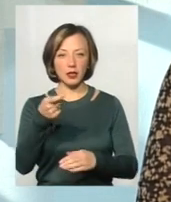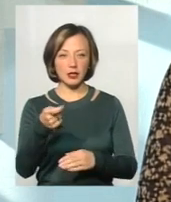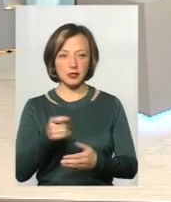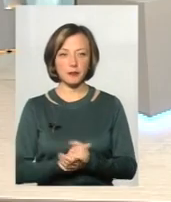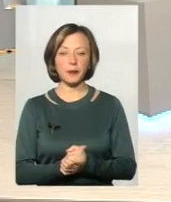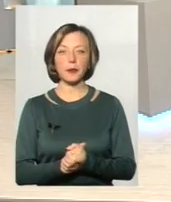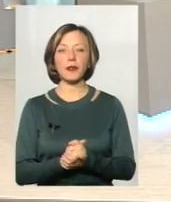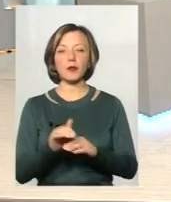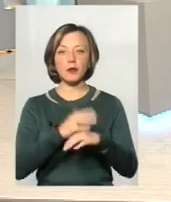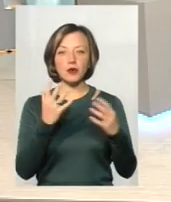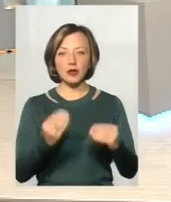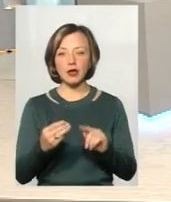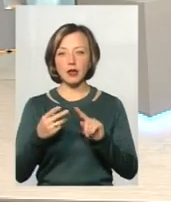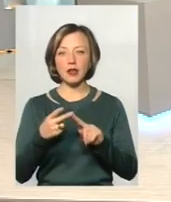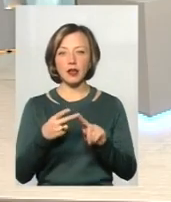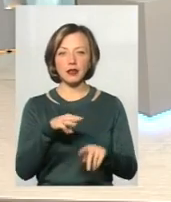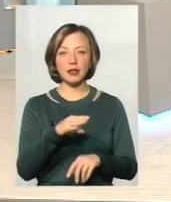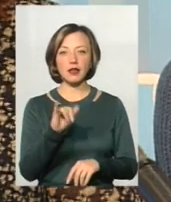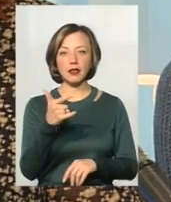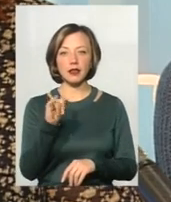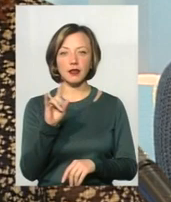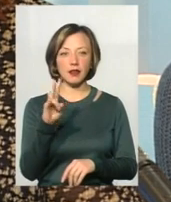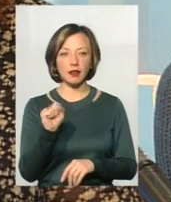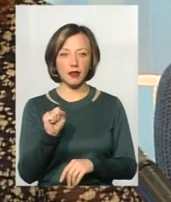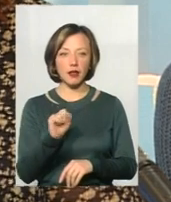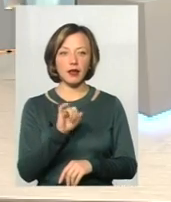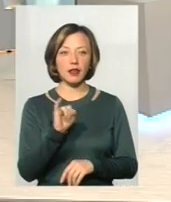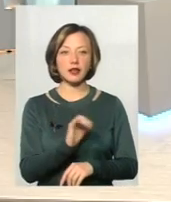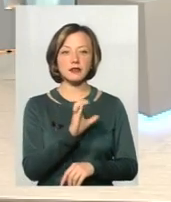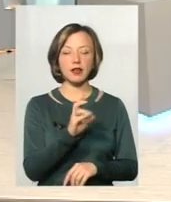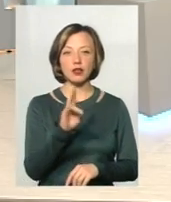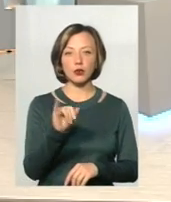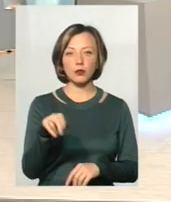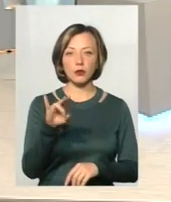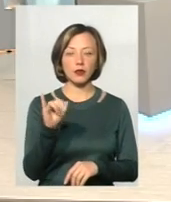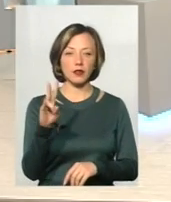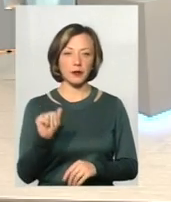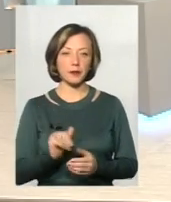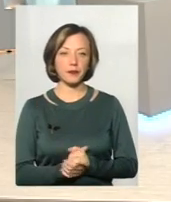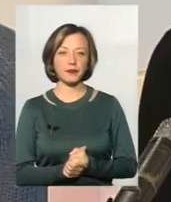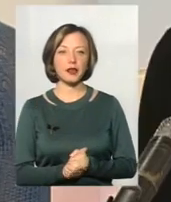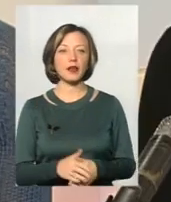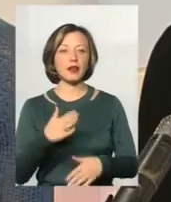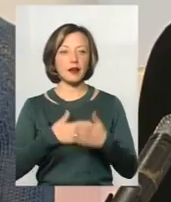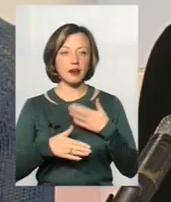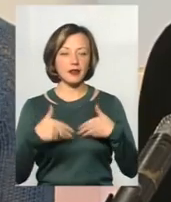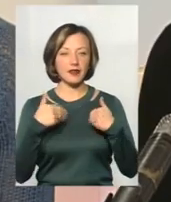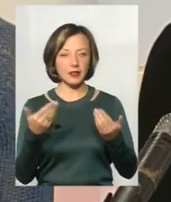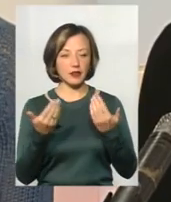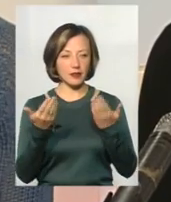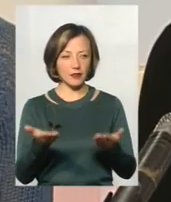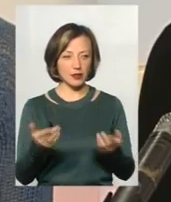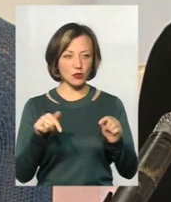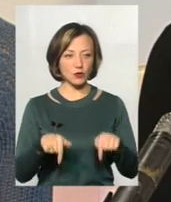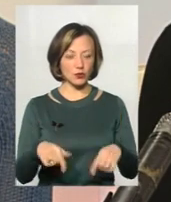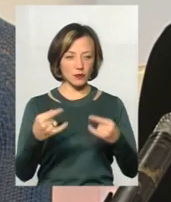дня. Пані Тетяна Ігіна, волонтер, та Світлана Кудіна, також волонтер. Я рада вас вітати сьогодні у цій студії,